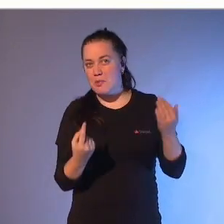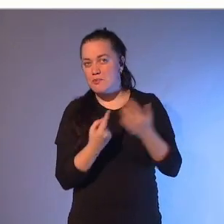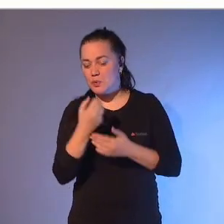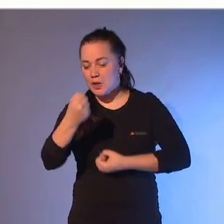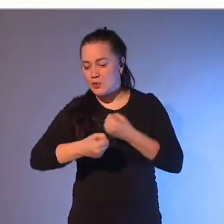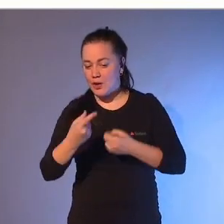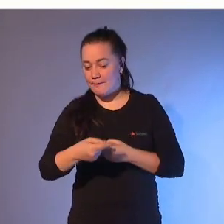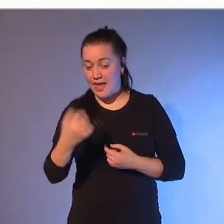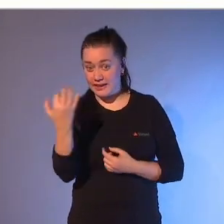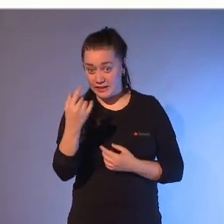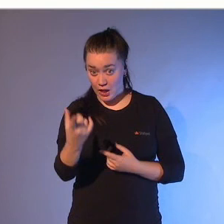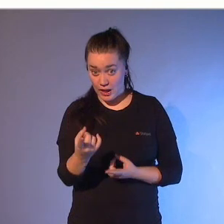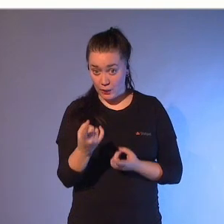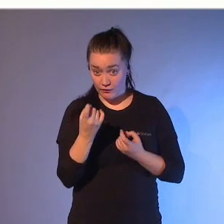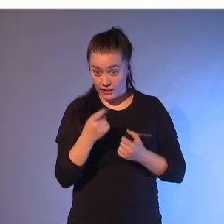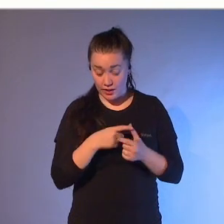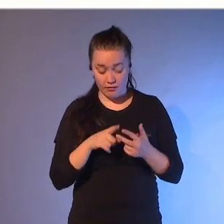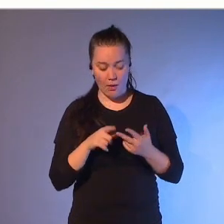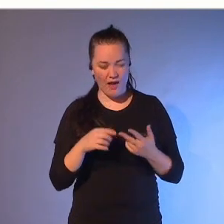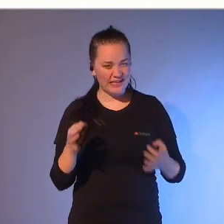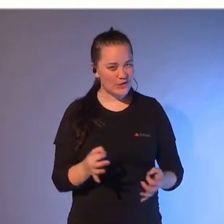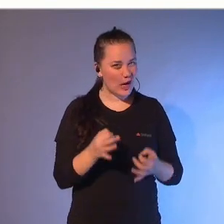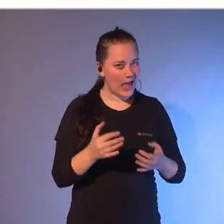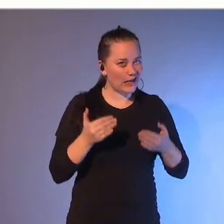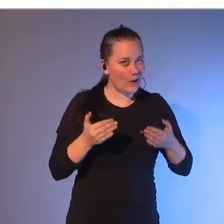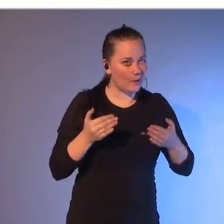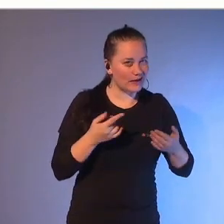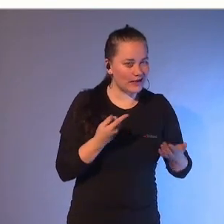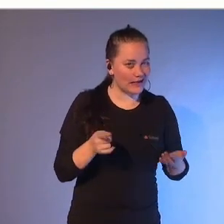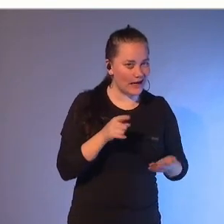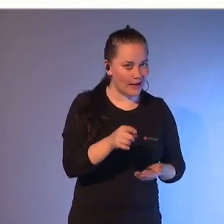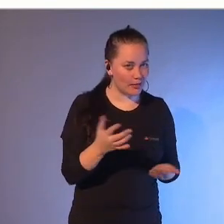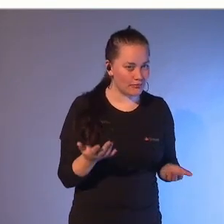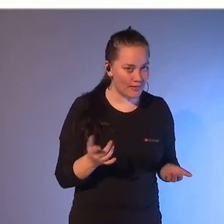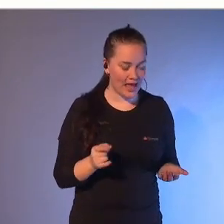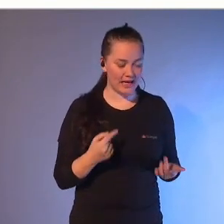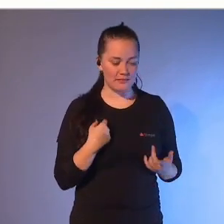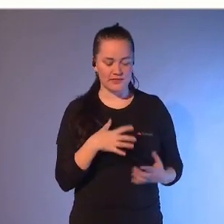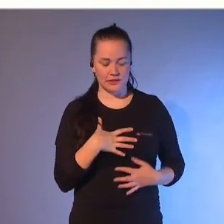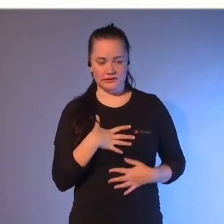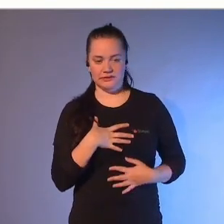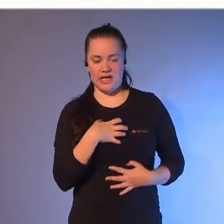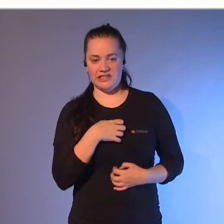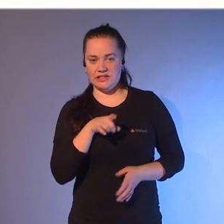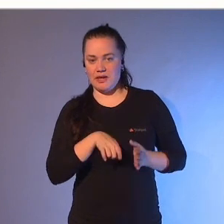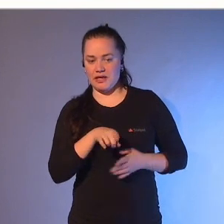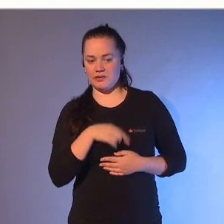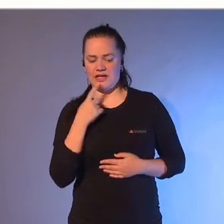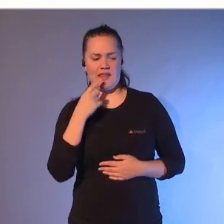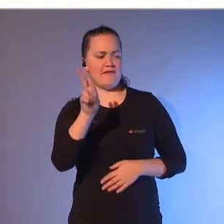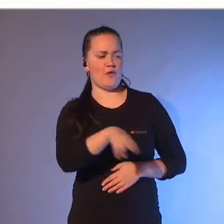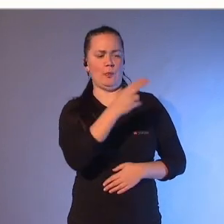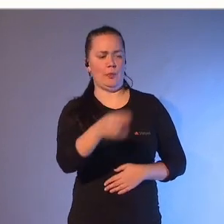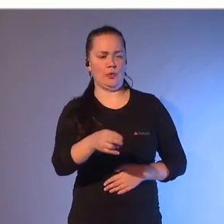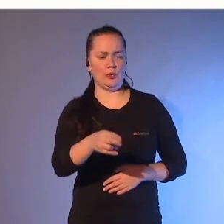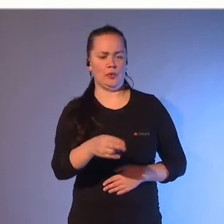utfordringene? Og har vi en litt lekende holdning til dette her? Eller blir vi engstelig og sett forbud og